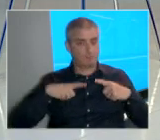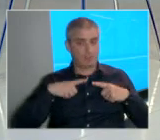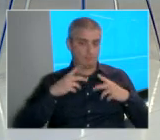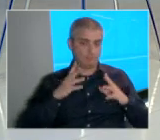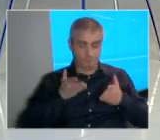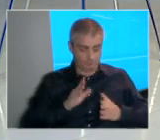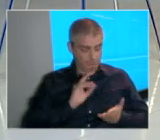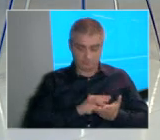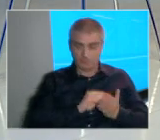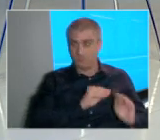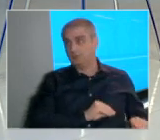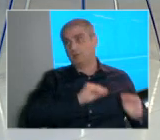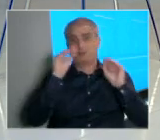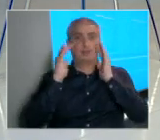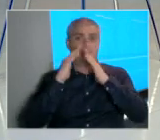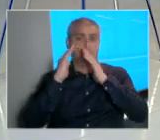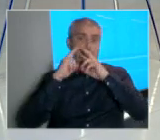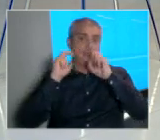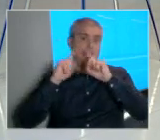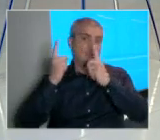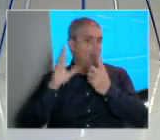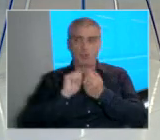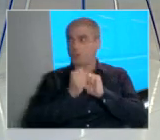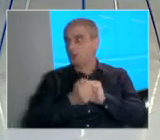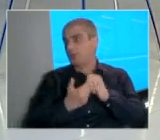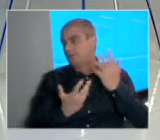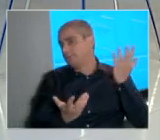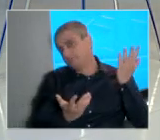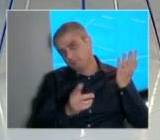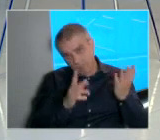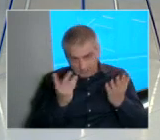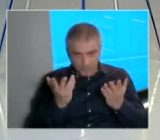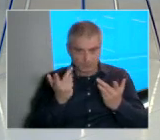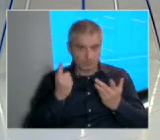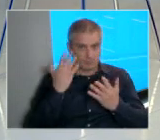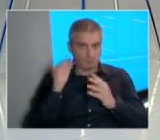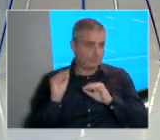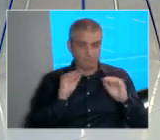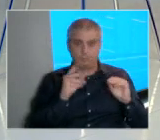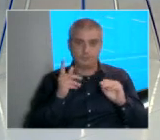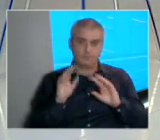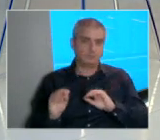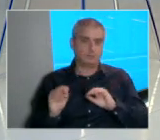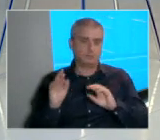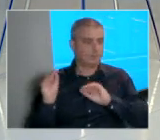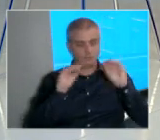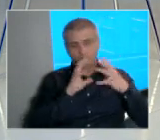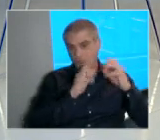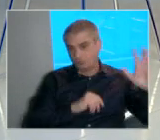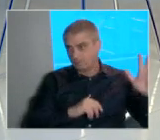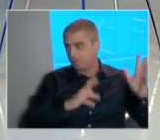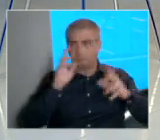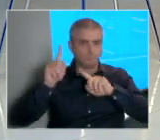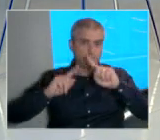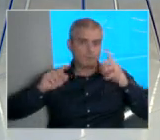ממקום הולדתם לערים אחרות, או לחילופין, אם מקום הולדתם היה מאוד מרכזי, ערכו למושבים